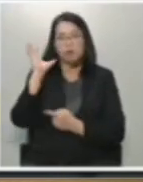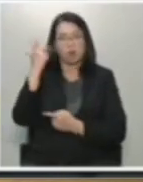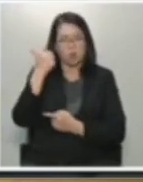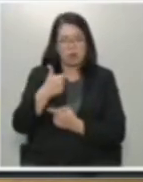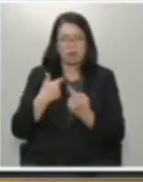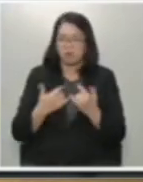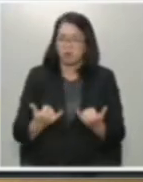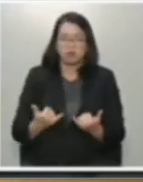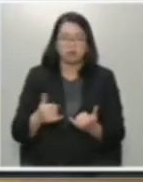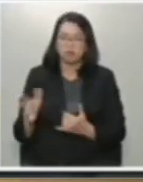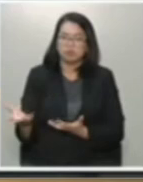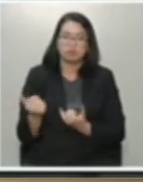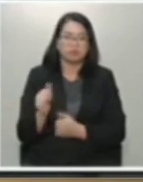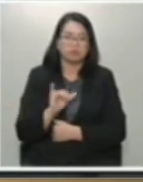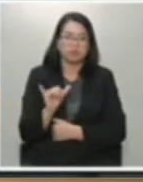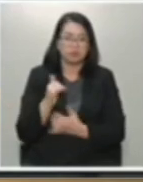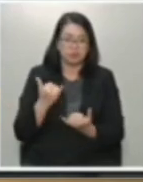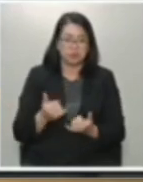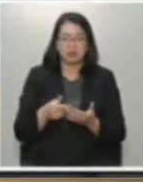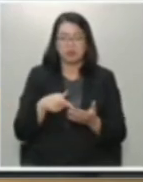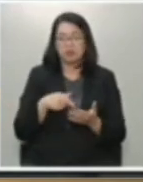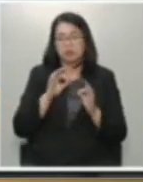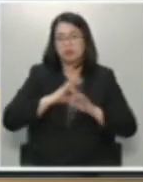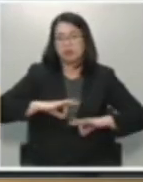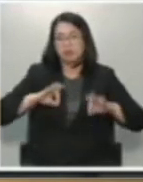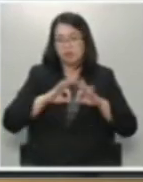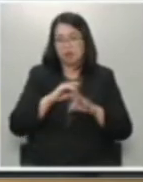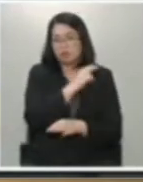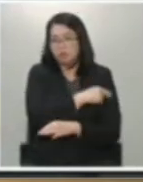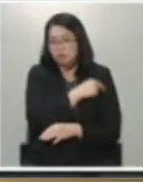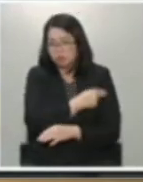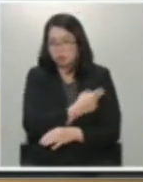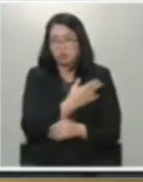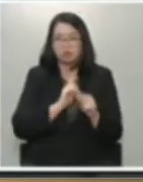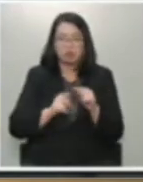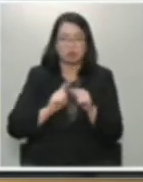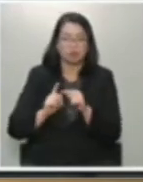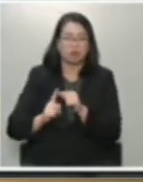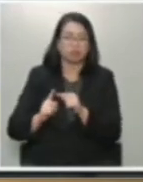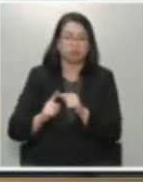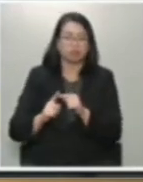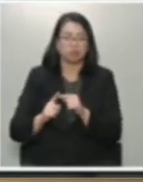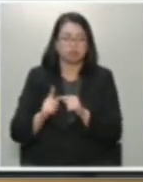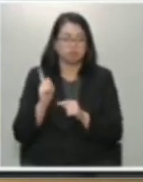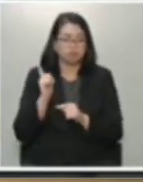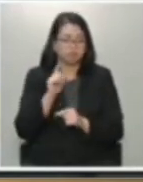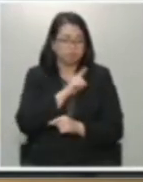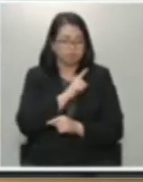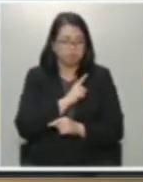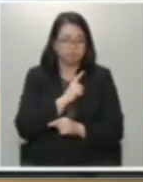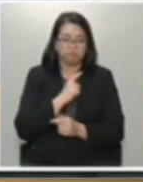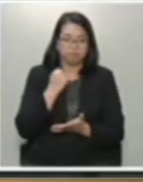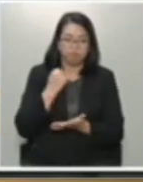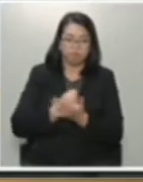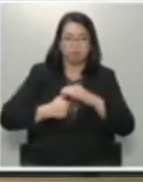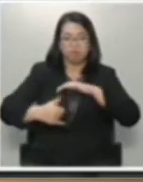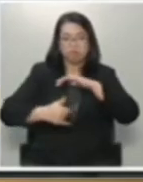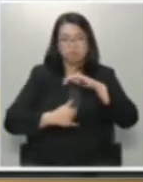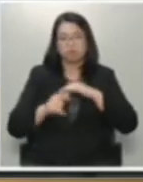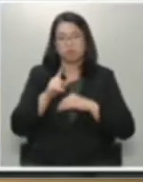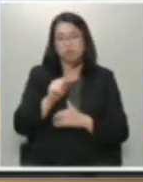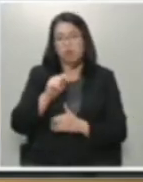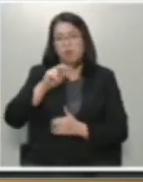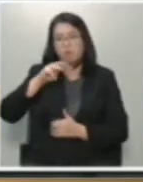บคุมโรคนะครับซึ่งเป็นหัวเรือใหญ่แล้วก็เรื่องหน่วยงานที่เกี่ยวข้องทางสาธารณสุขแล้วก็เรื่องตม.เรื่องของหน่วยงานอื่